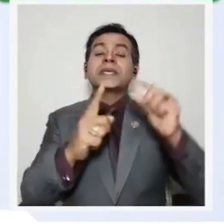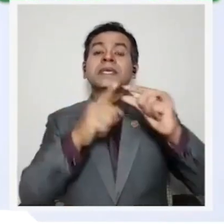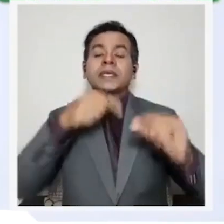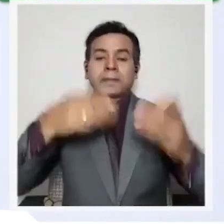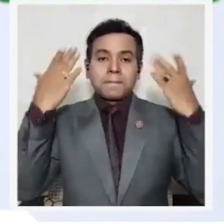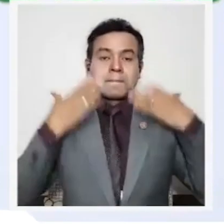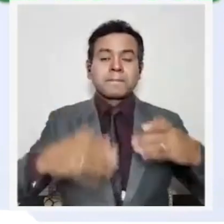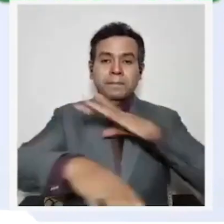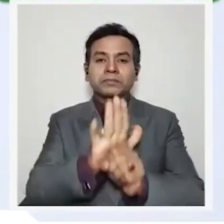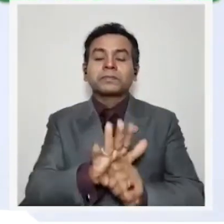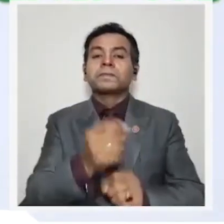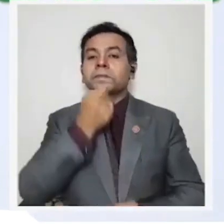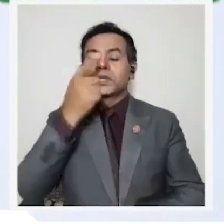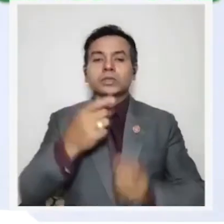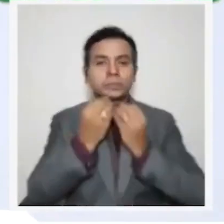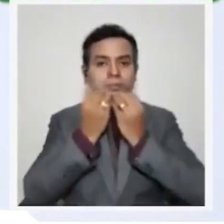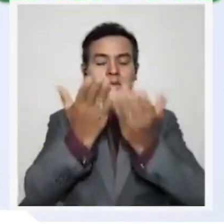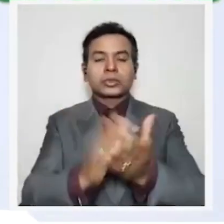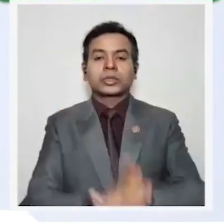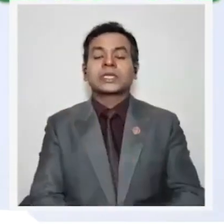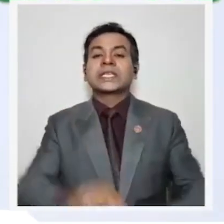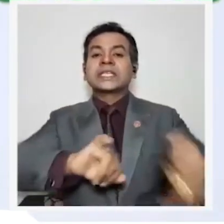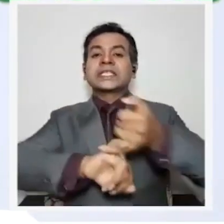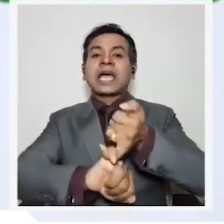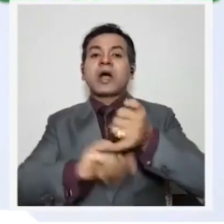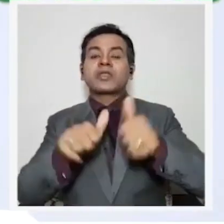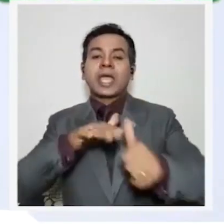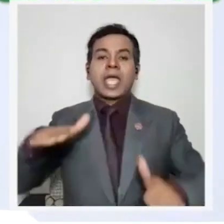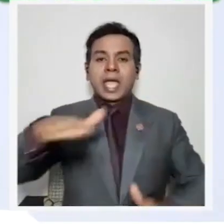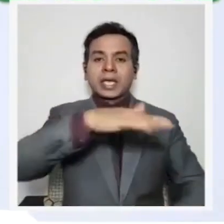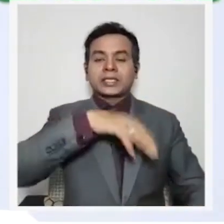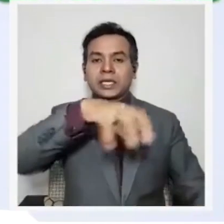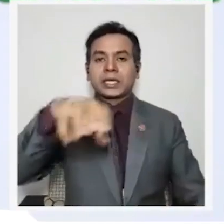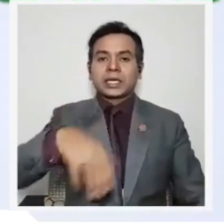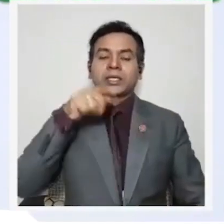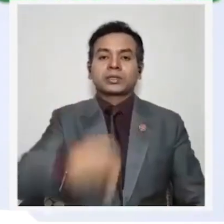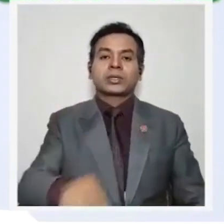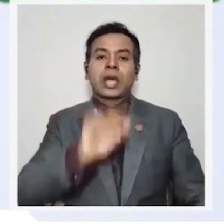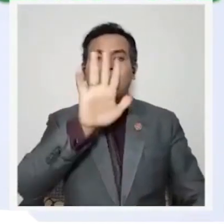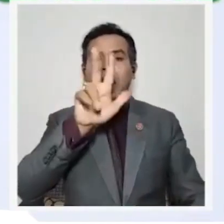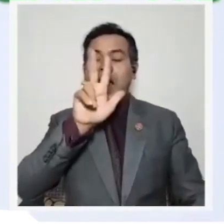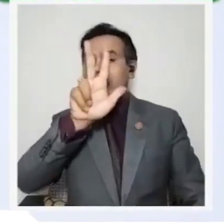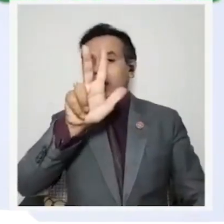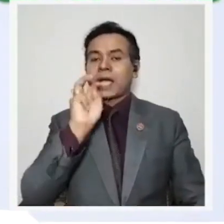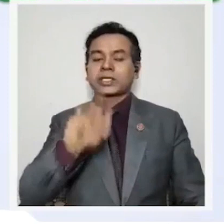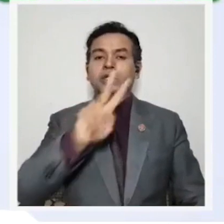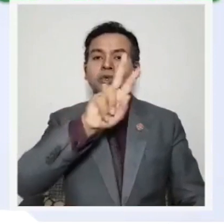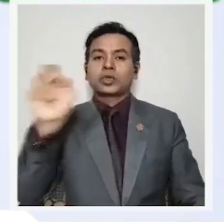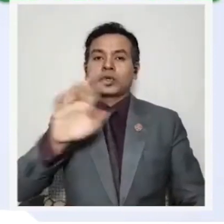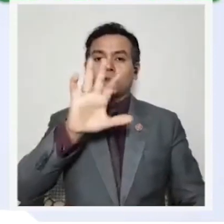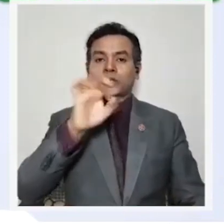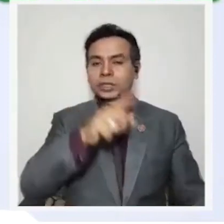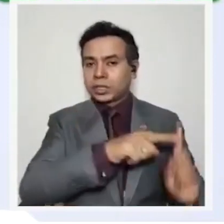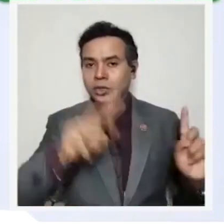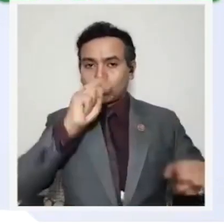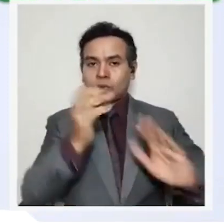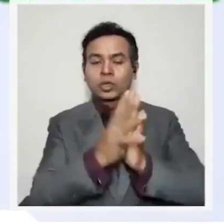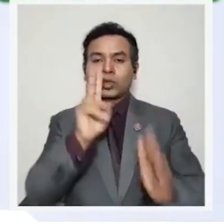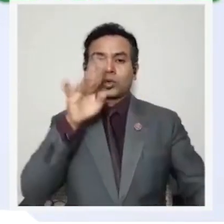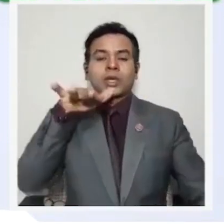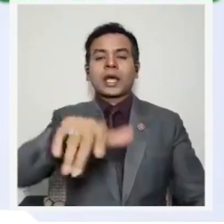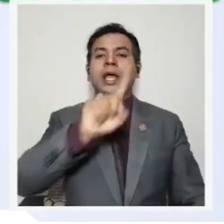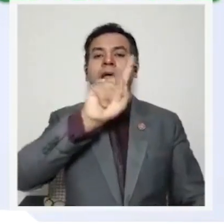31,991 জনকে। এই ছিল বাংলাদেশের গত 24 ঘন্টা এবং এ পর্যন্ত পরিস্থিতি। দক্ষিণ পূর্ব